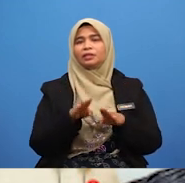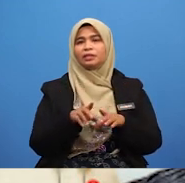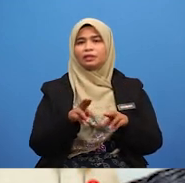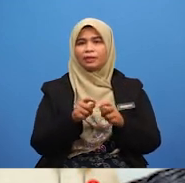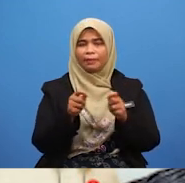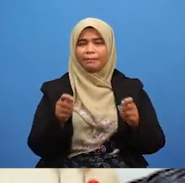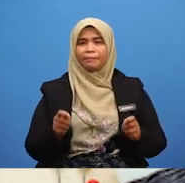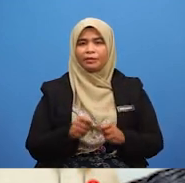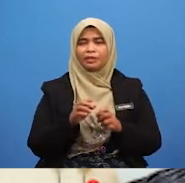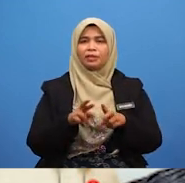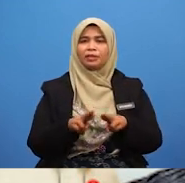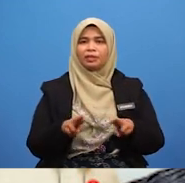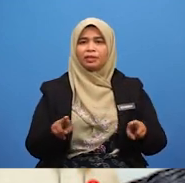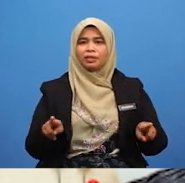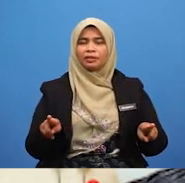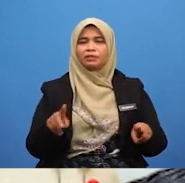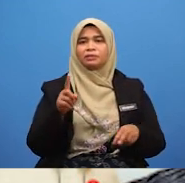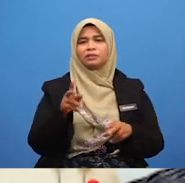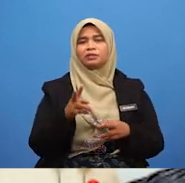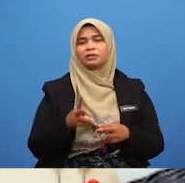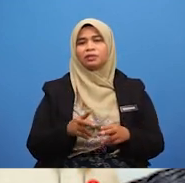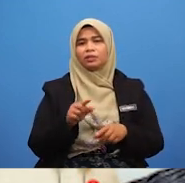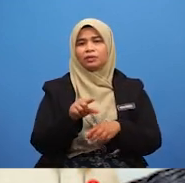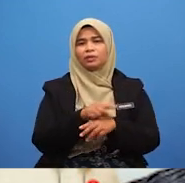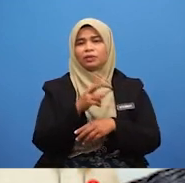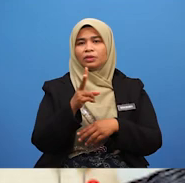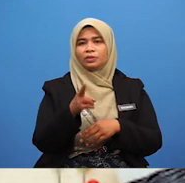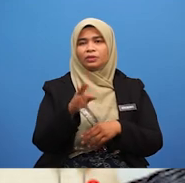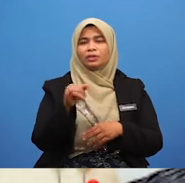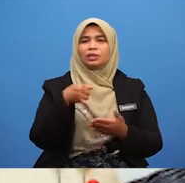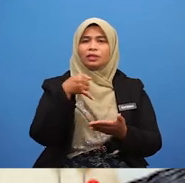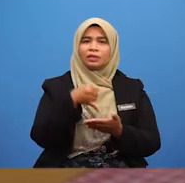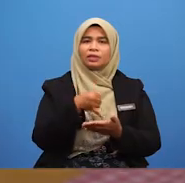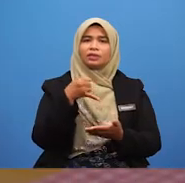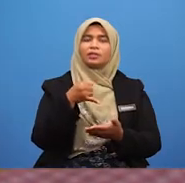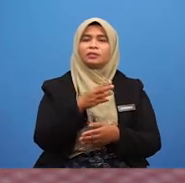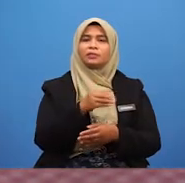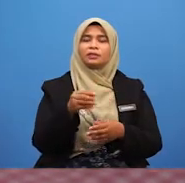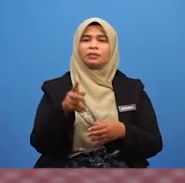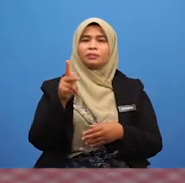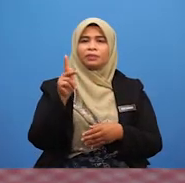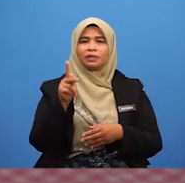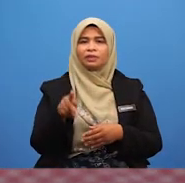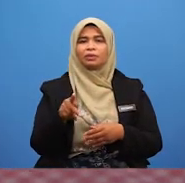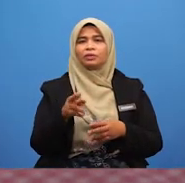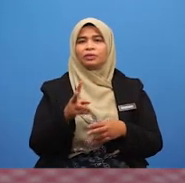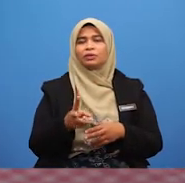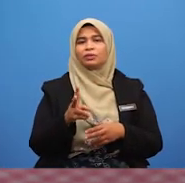haruslah menggunakan gunting fabrik yang tajam dan perlulah menggunting